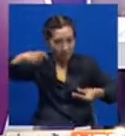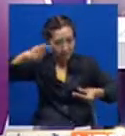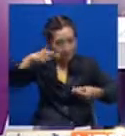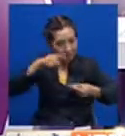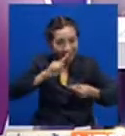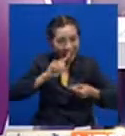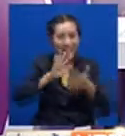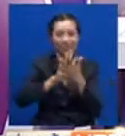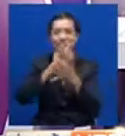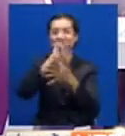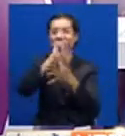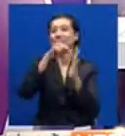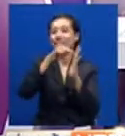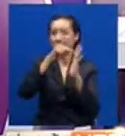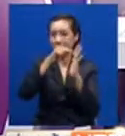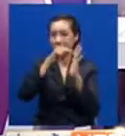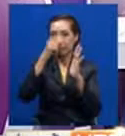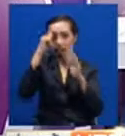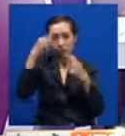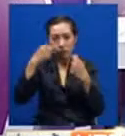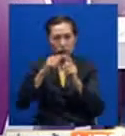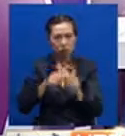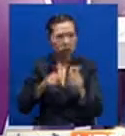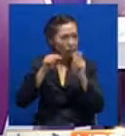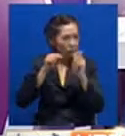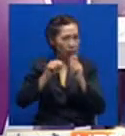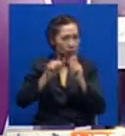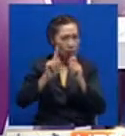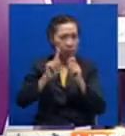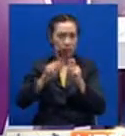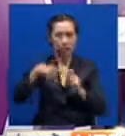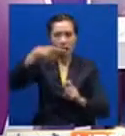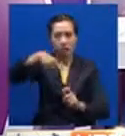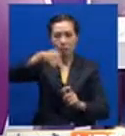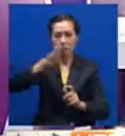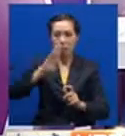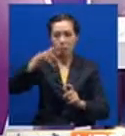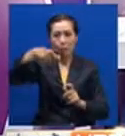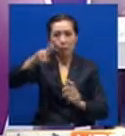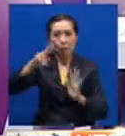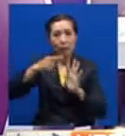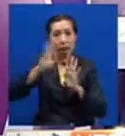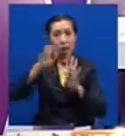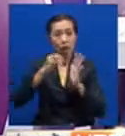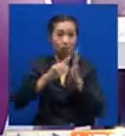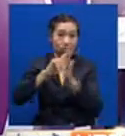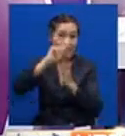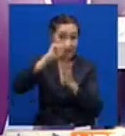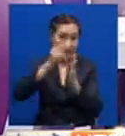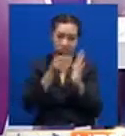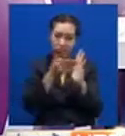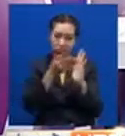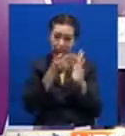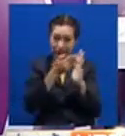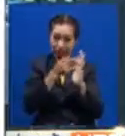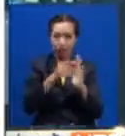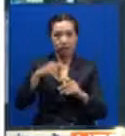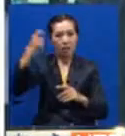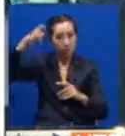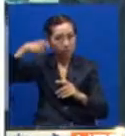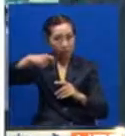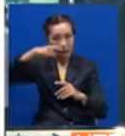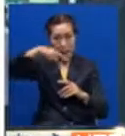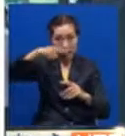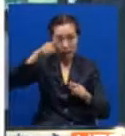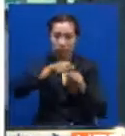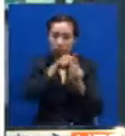ที่จังหวัดตากที่บริเวณท่าข้ามบ้าน Valleyเหนืออำเภอพบพระจังหวัดตากซึ่งตอนนี้ค่ะบริเวณนั้นกำลังได้รับการพัฒนาและจะ